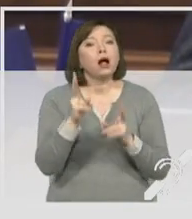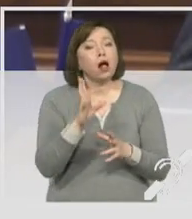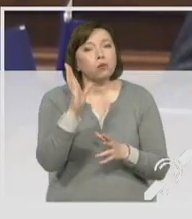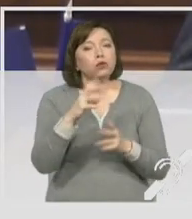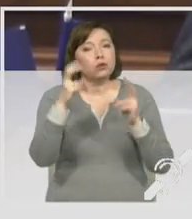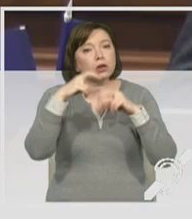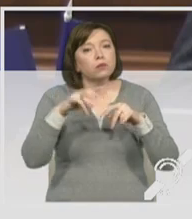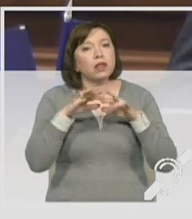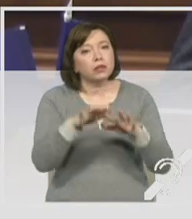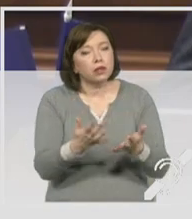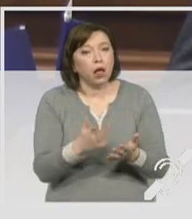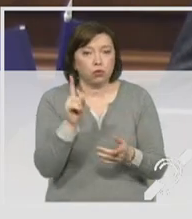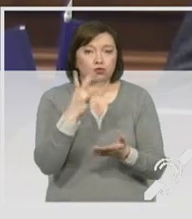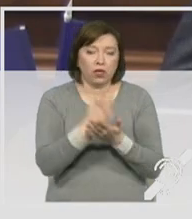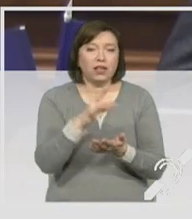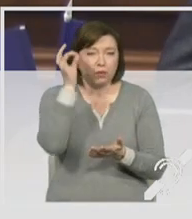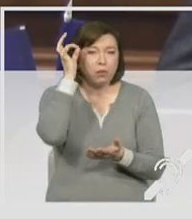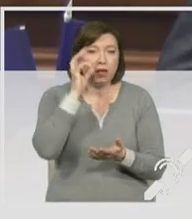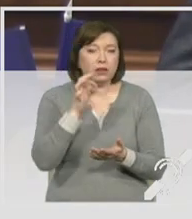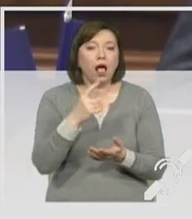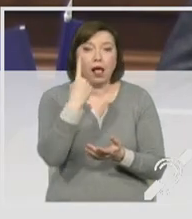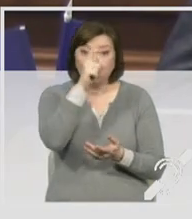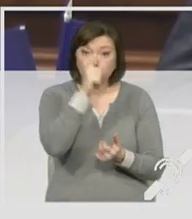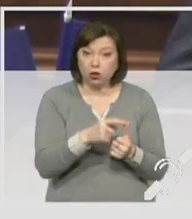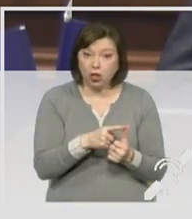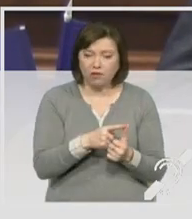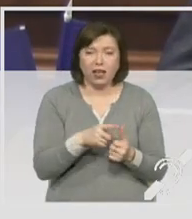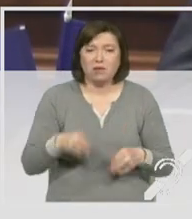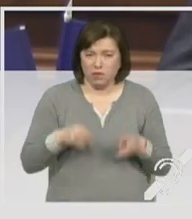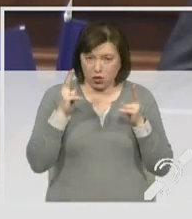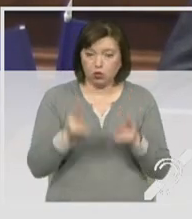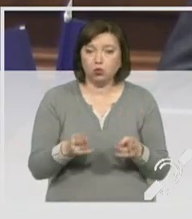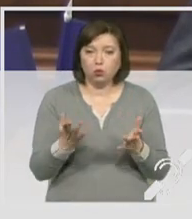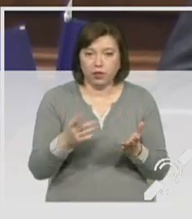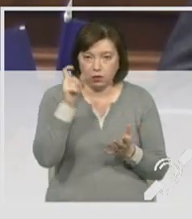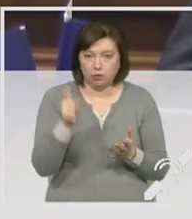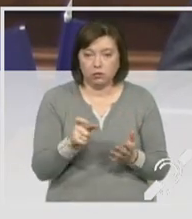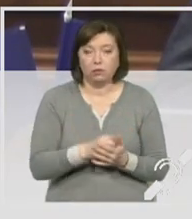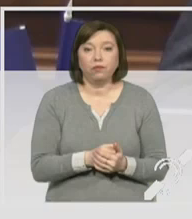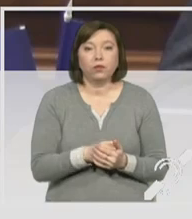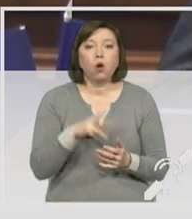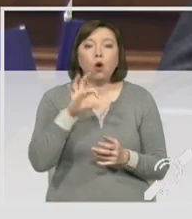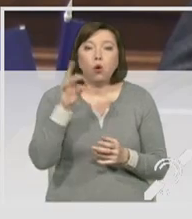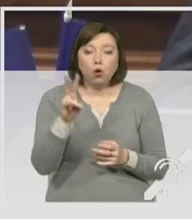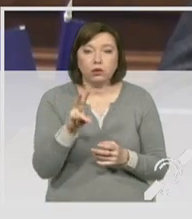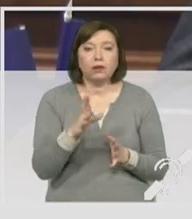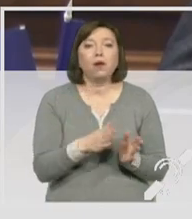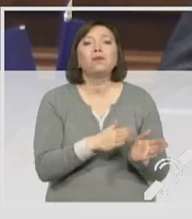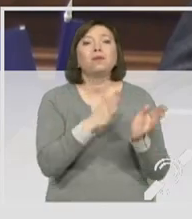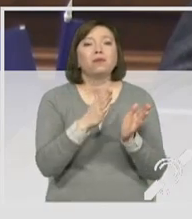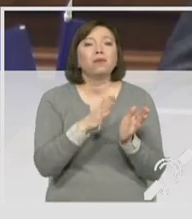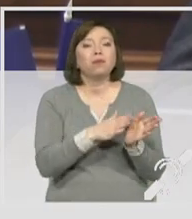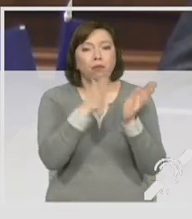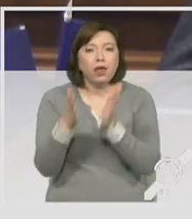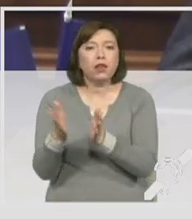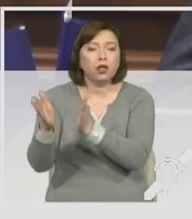orie pentru că avem o situație vă amintiți probabil când un cetățean un hoț ca să i spunem așa a mutat cauza a plimbat